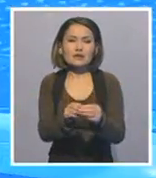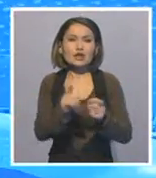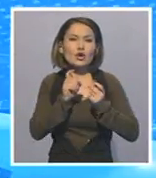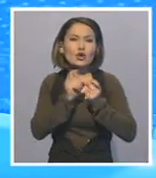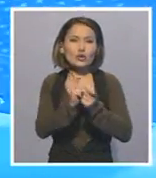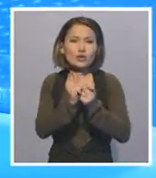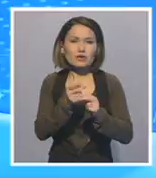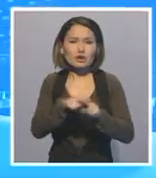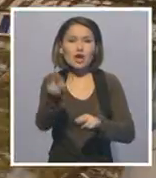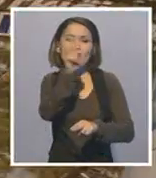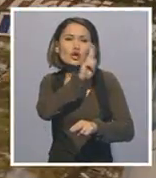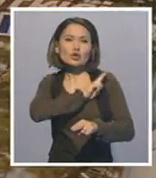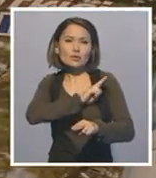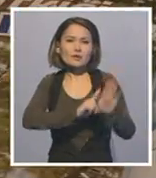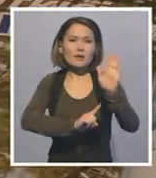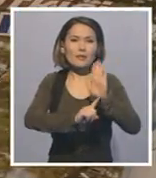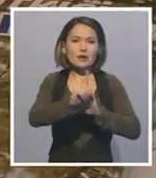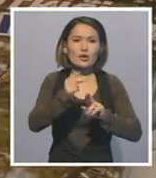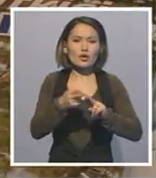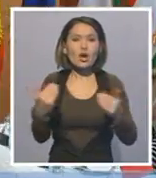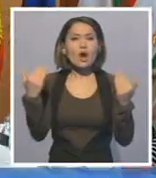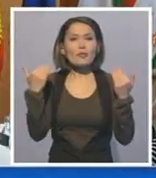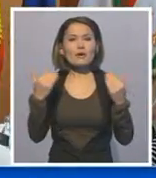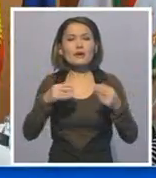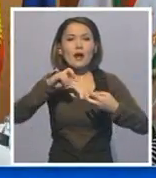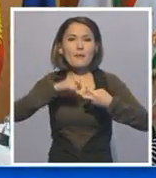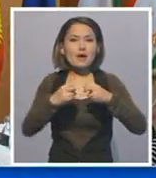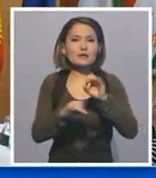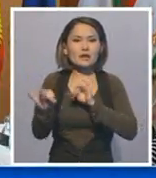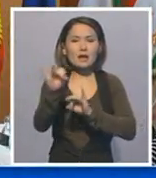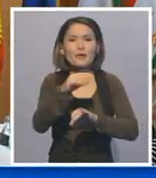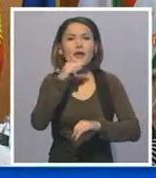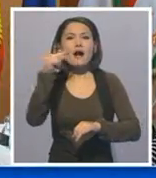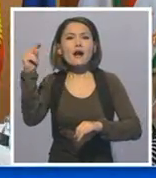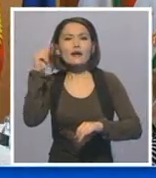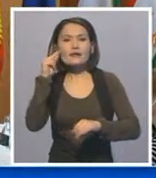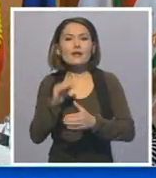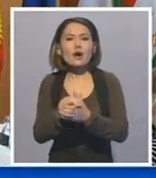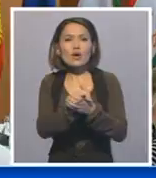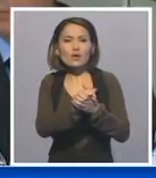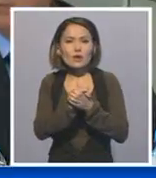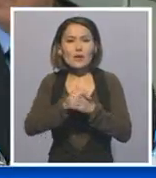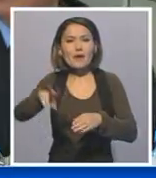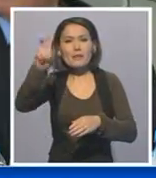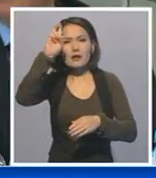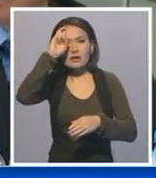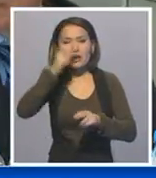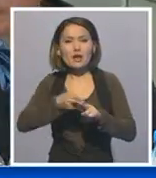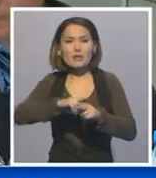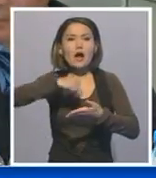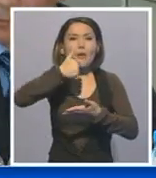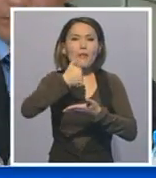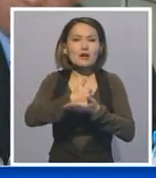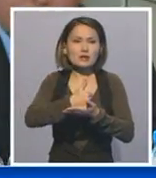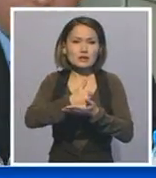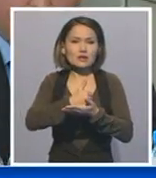ұйымдармен жұмыла жұмыс істеудің әдістері. Бүгін осы және басқа мәселелер көтерілген Шанхай ынтымақтастық ұйымына мүше мемлекеттердің құзыретті орган